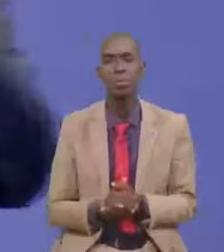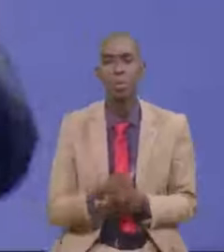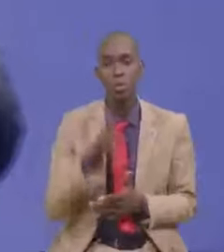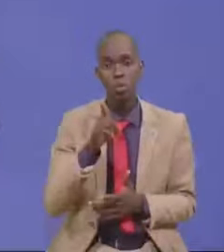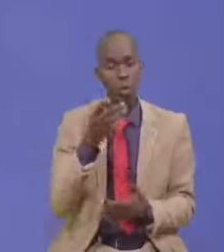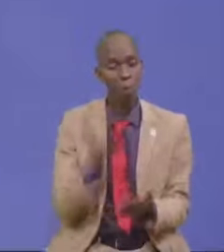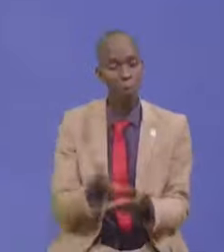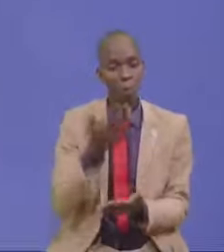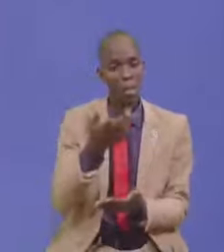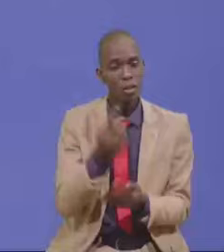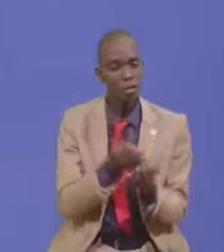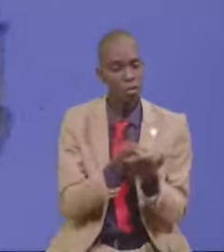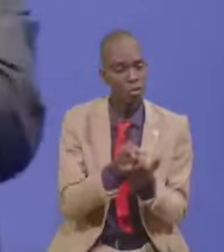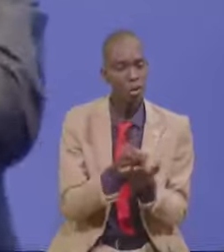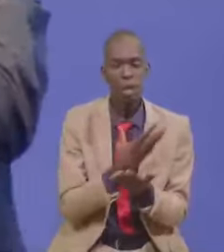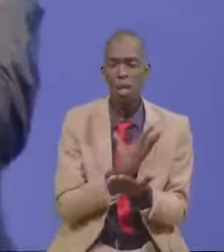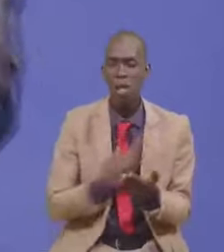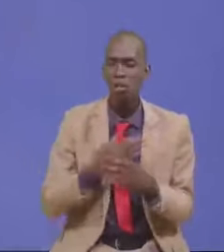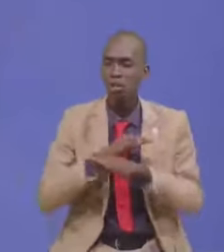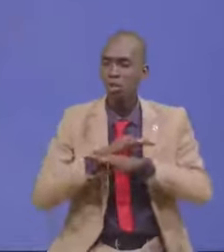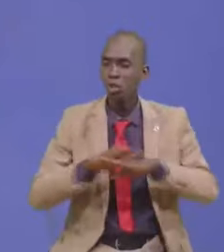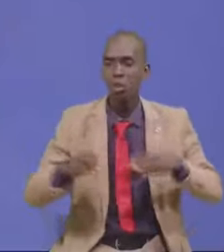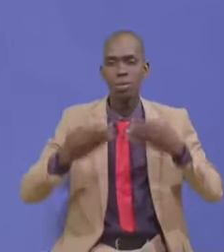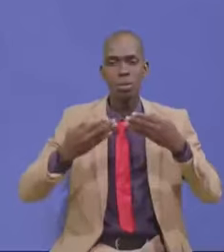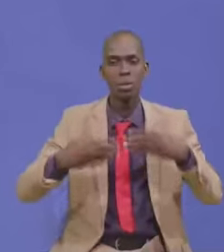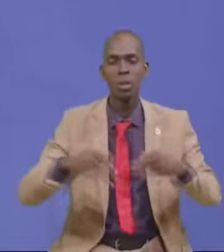Acquiert la vérité et ne la vend pas.